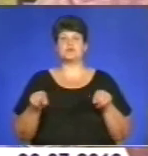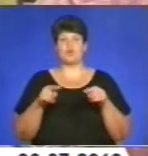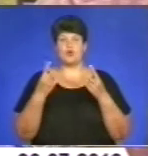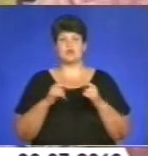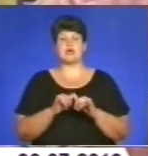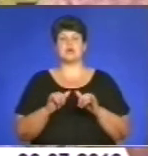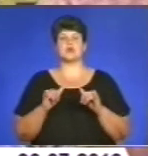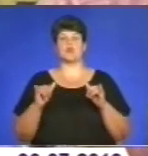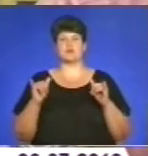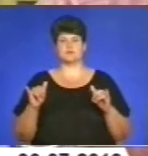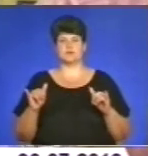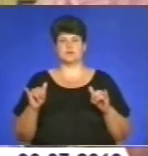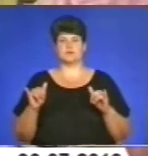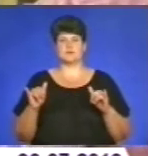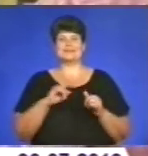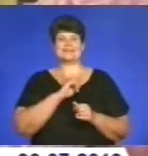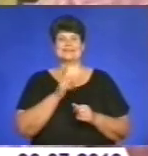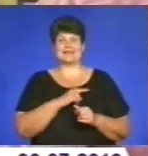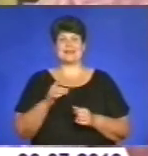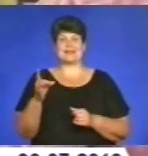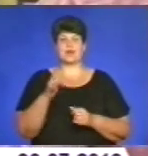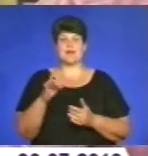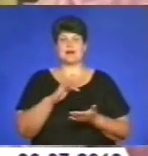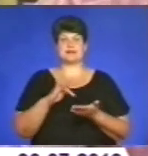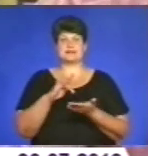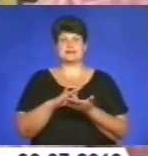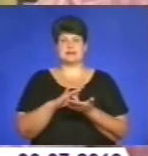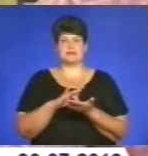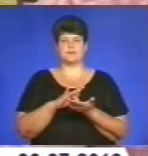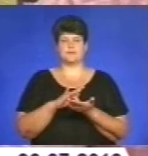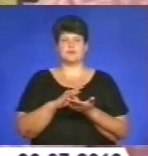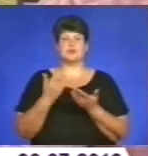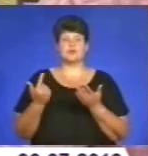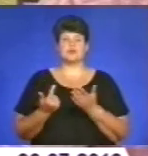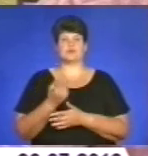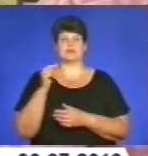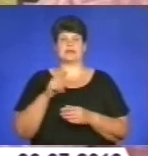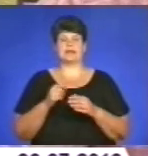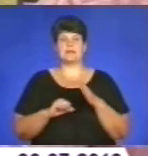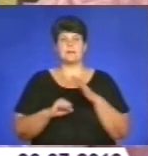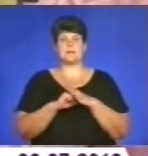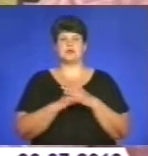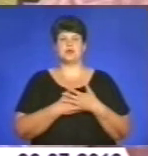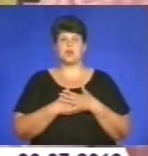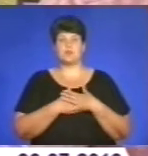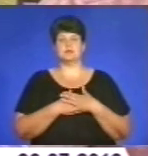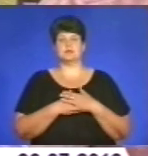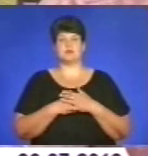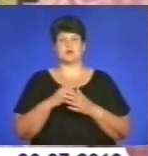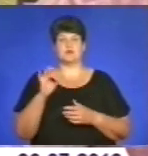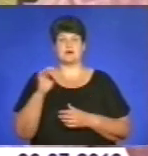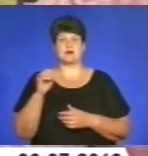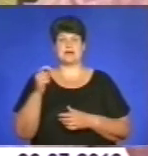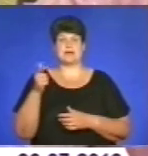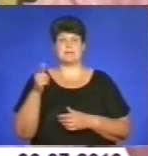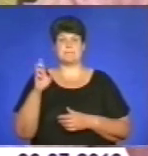розвиток сильних регіональних центрів, знову ж таки, на базі любительського аматорського регбі.